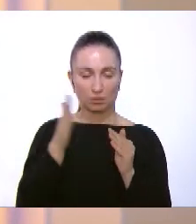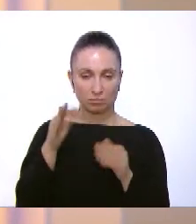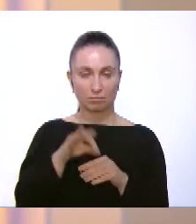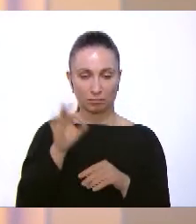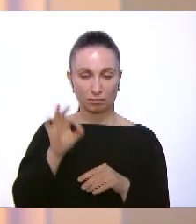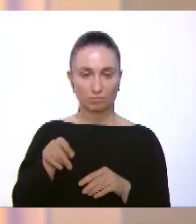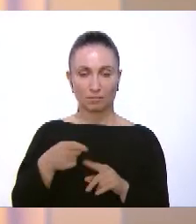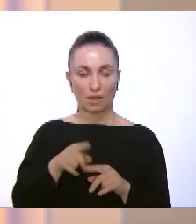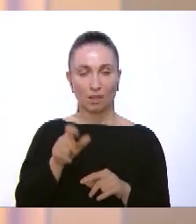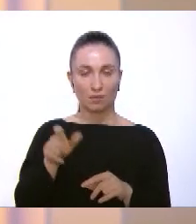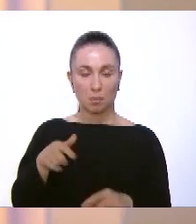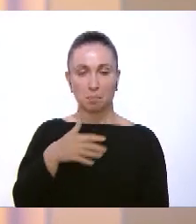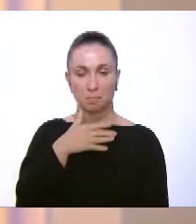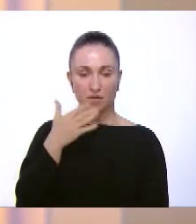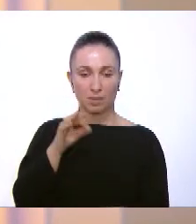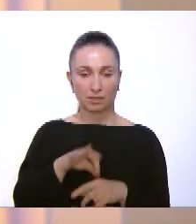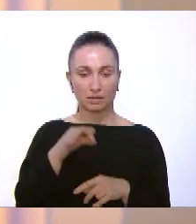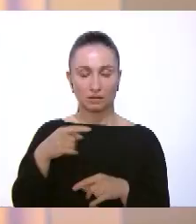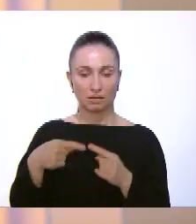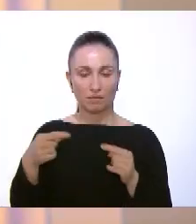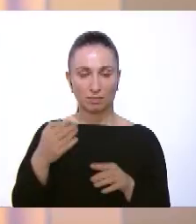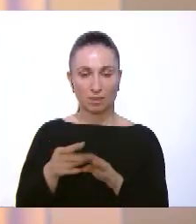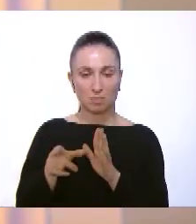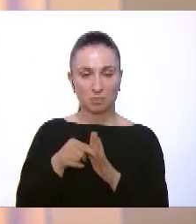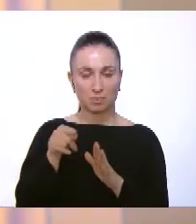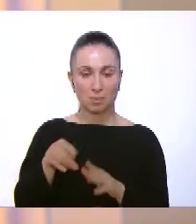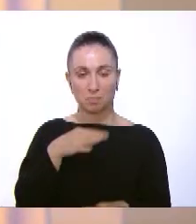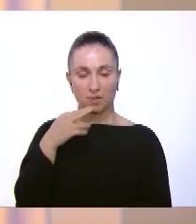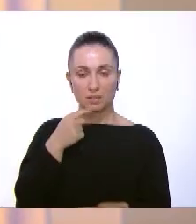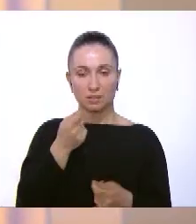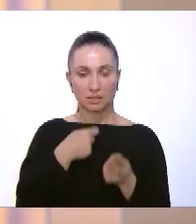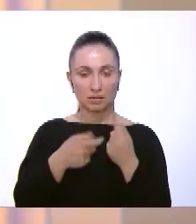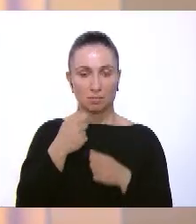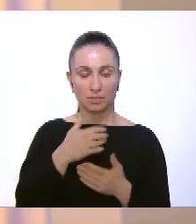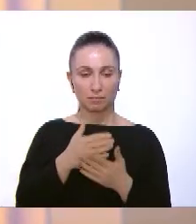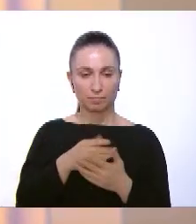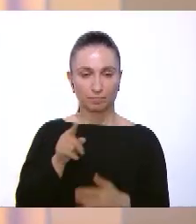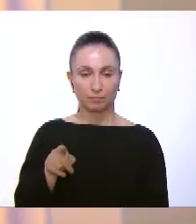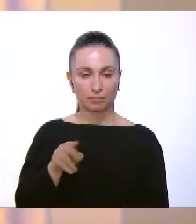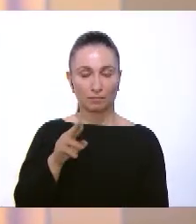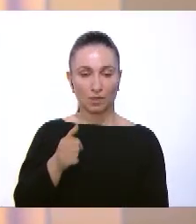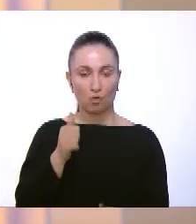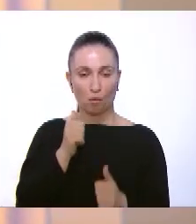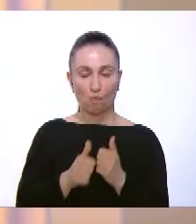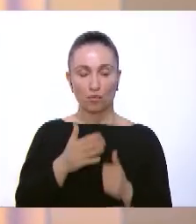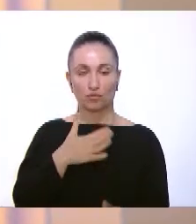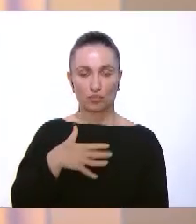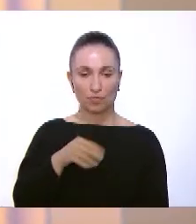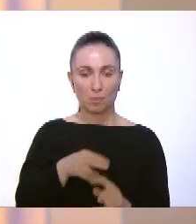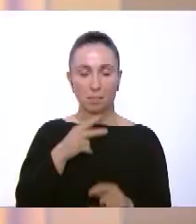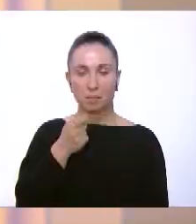და ასეთ ადამიანებს ბევრი დაავადება აქვთ ამხლები, ბევრ მედიკამენტებს იღებენ და ყოველთვის ჩვენ